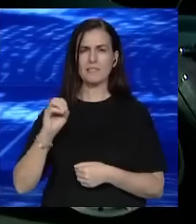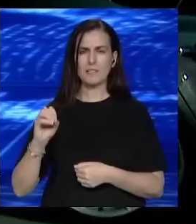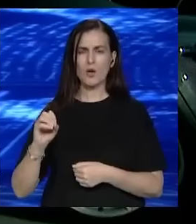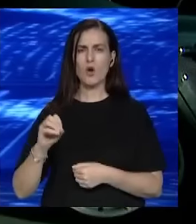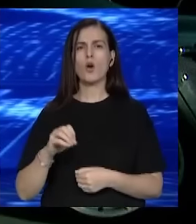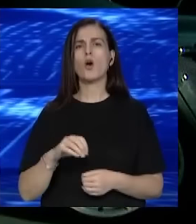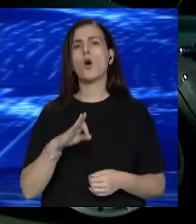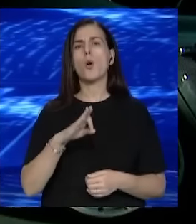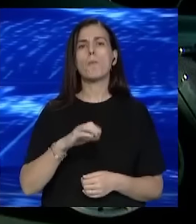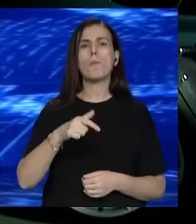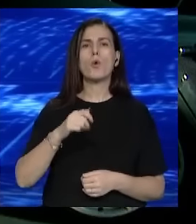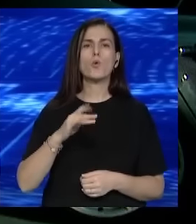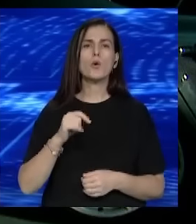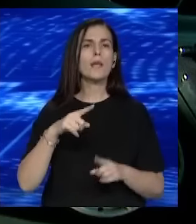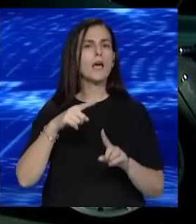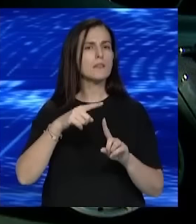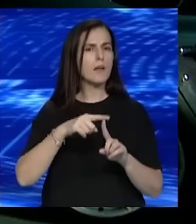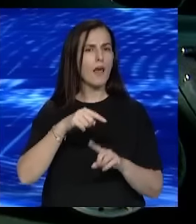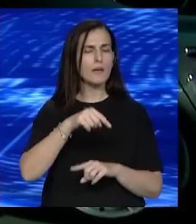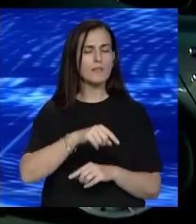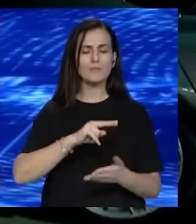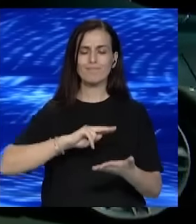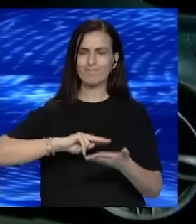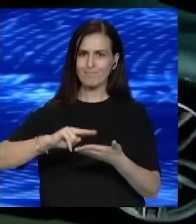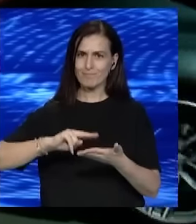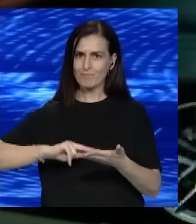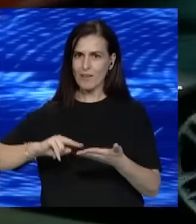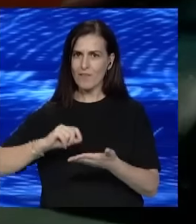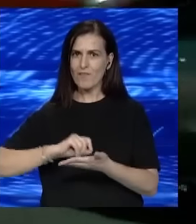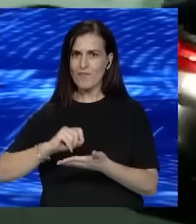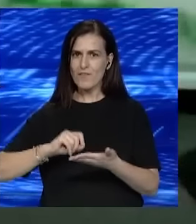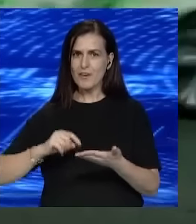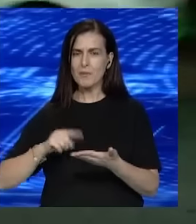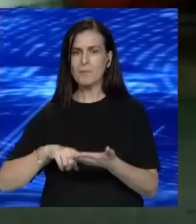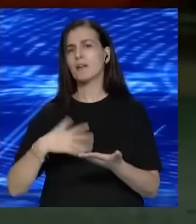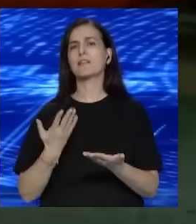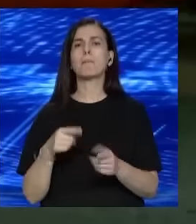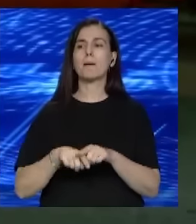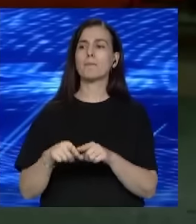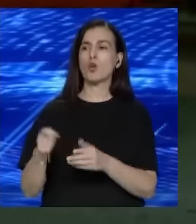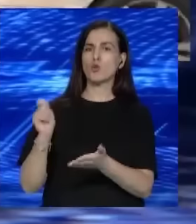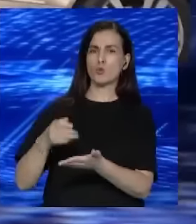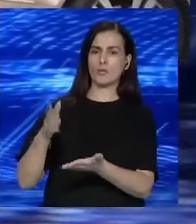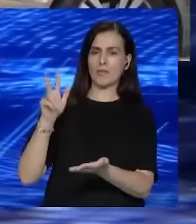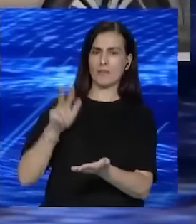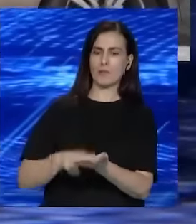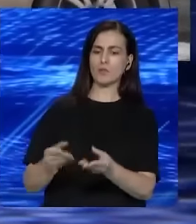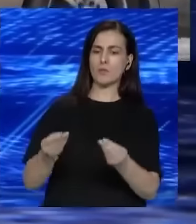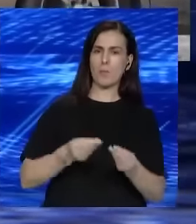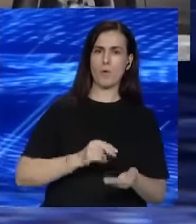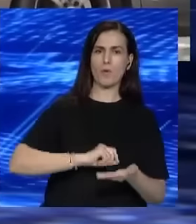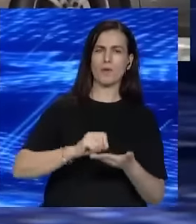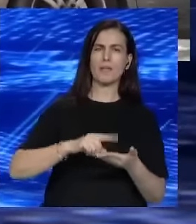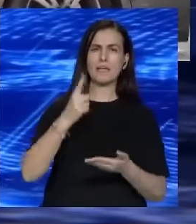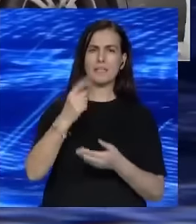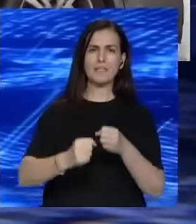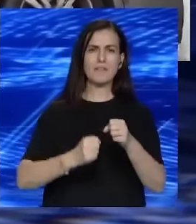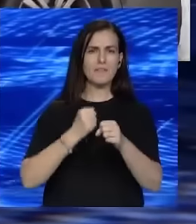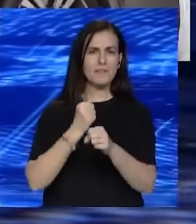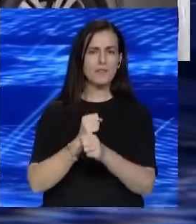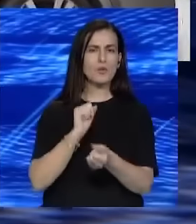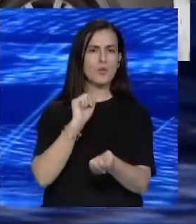e Tiranës, si organi i cili do të nënshkruaj dhe ekzekutimin e vendimit të marrë nga gjykata e apelit, e cila dënoi me një vit